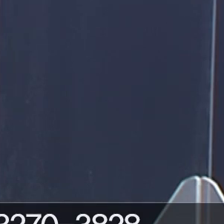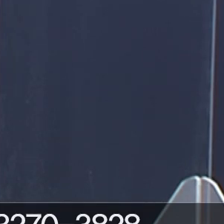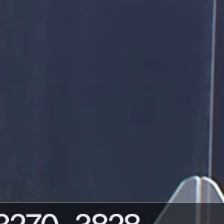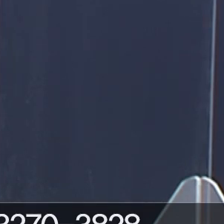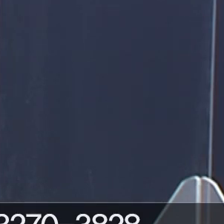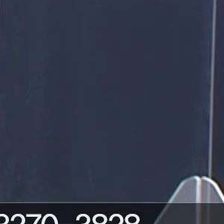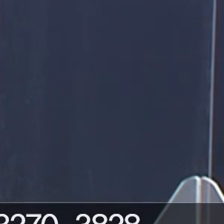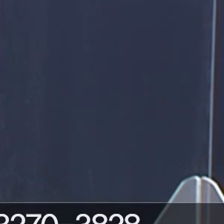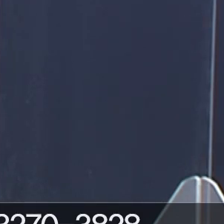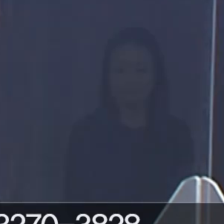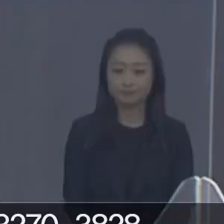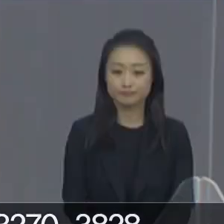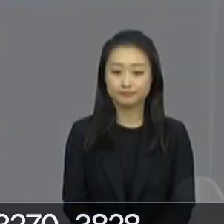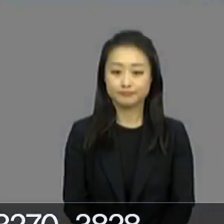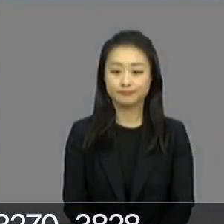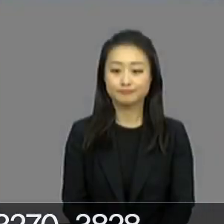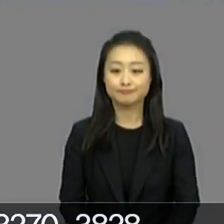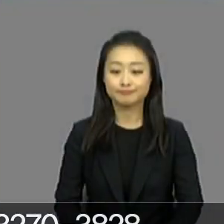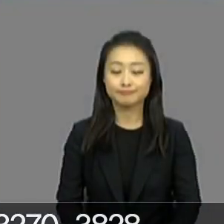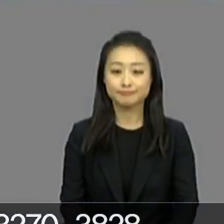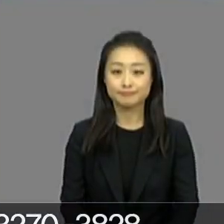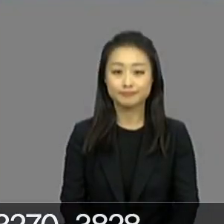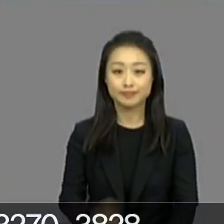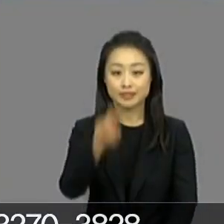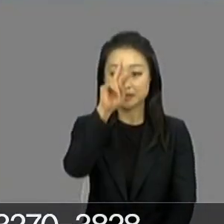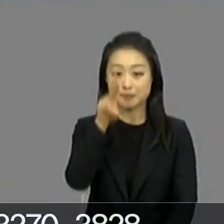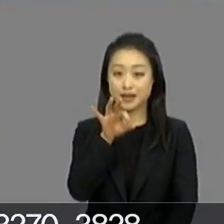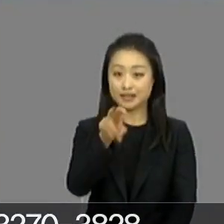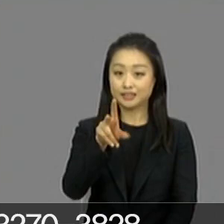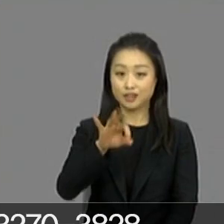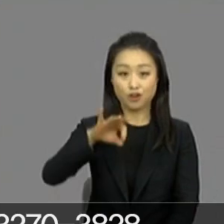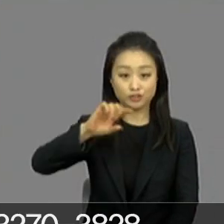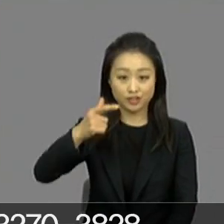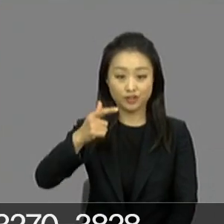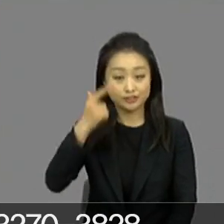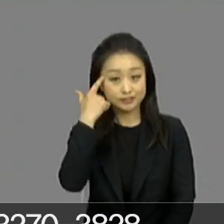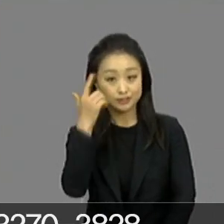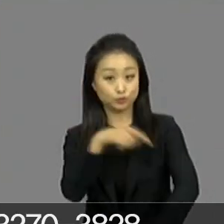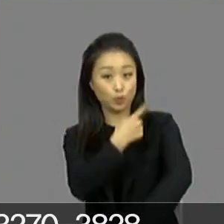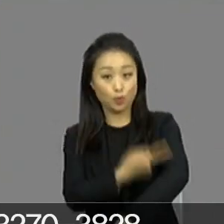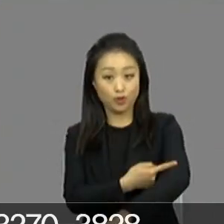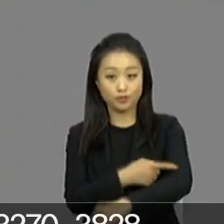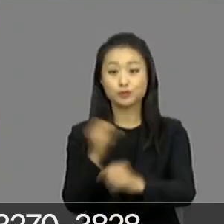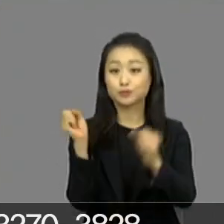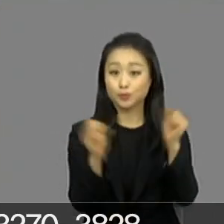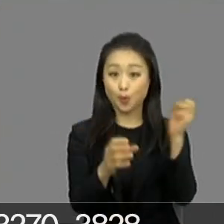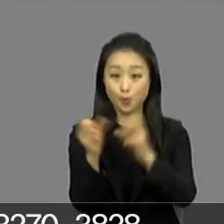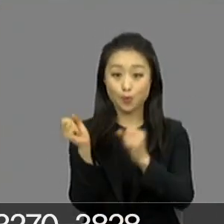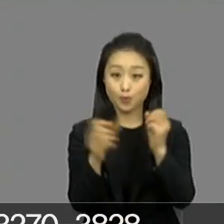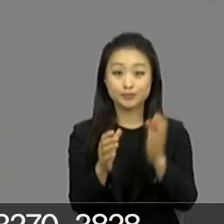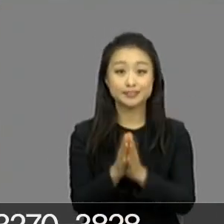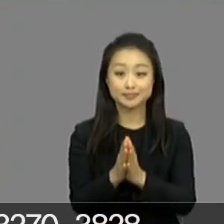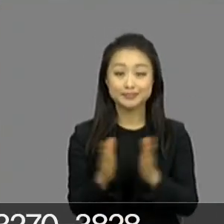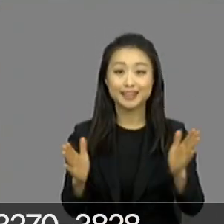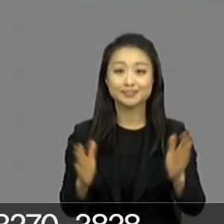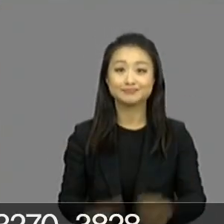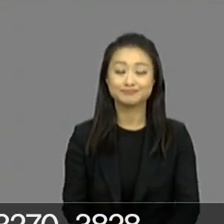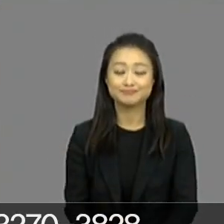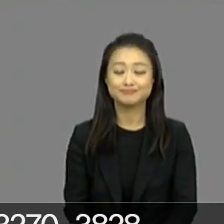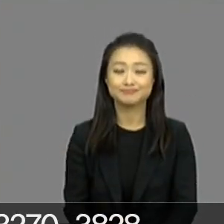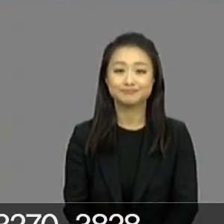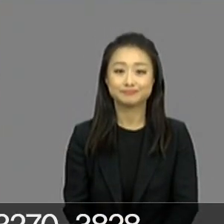아 두번째 박영선 후보 주도권 토론 인데요 9분 주어 졌구요 상대 부부의 공약과 정책에 되시면 답변하는